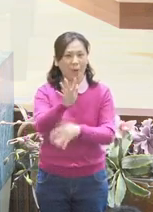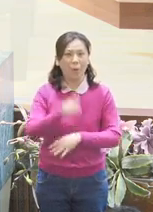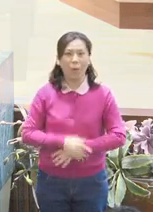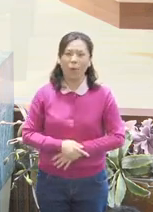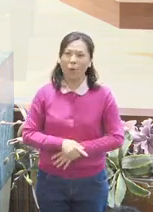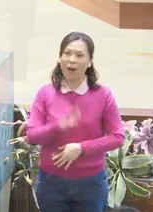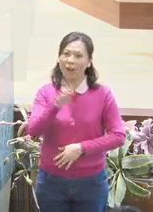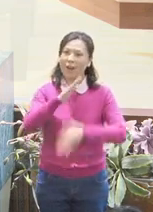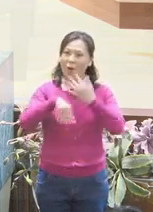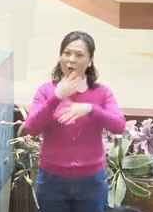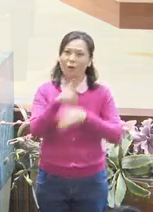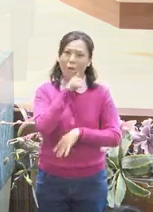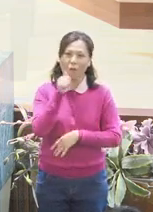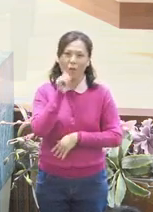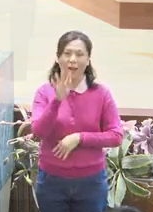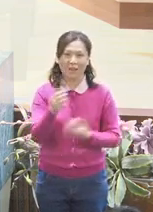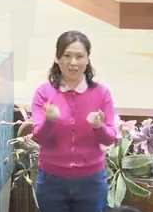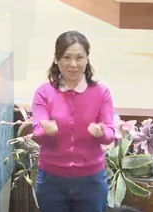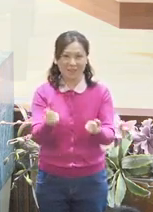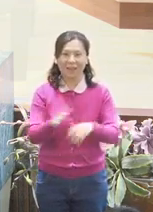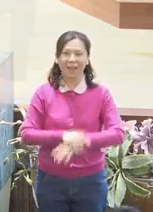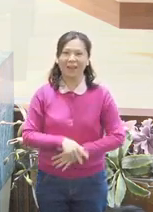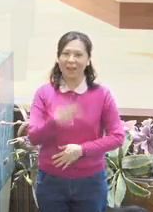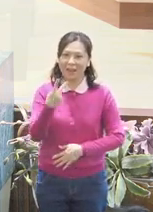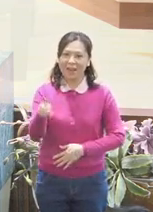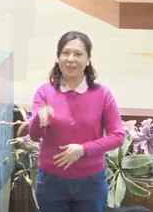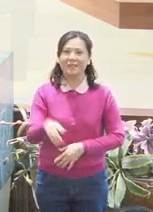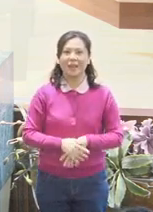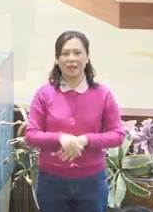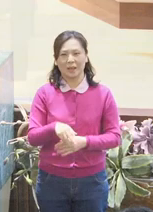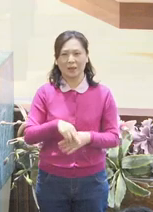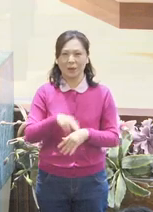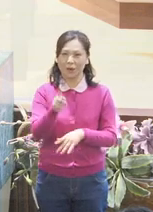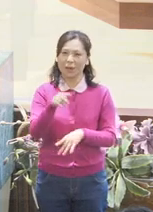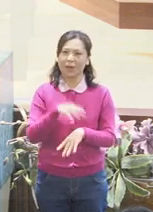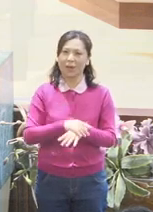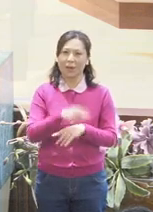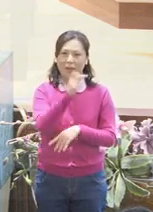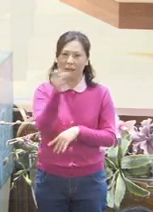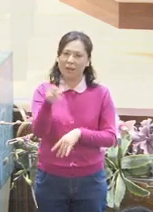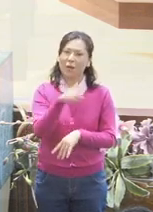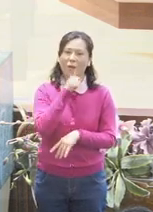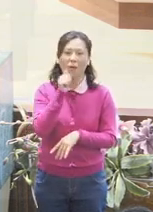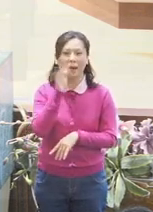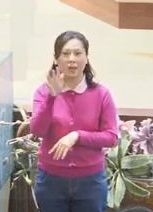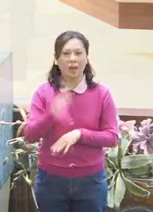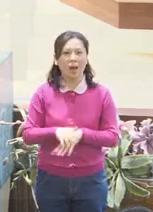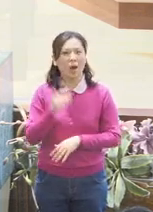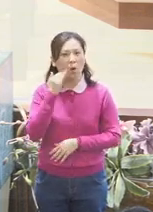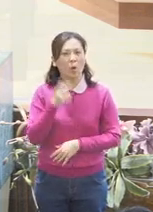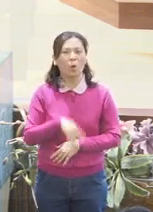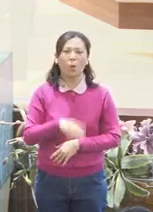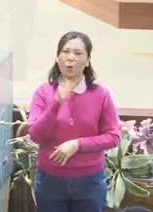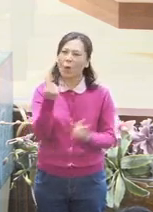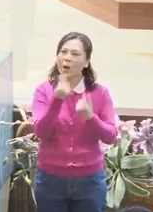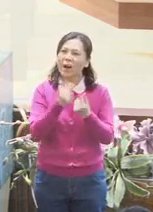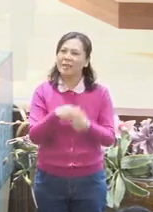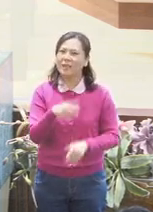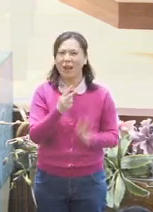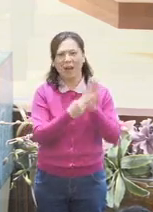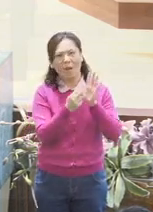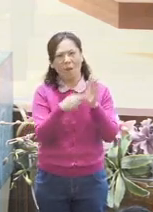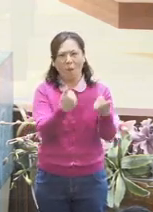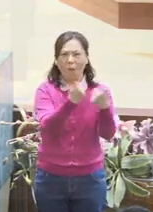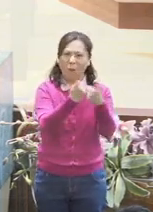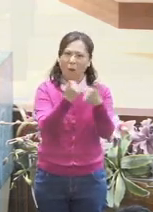为有手语的翻译，那以及还有笔译的关系，如果我像上次双年会那样子造成口